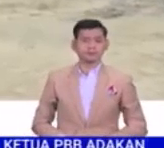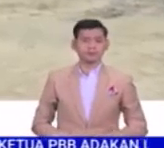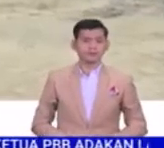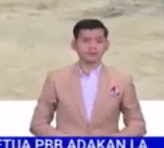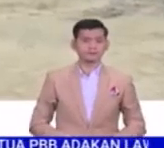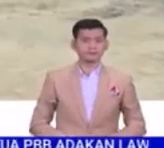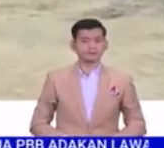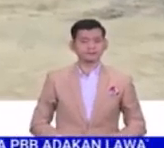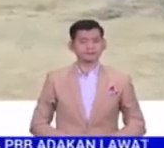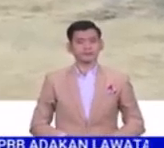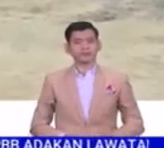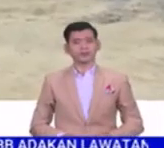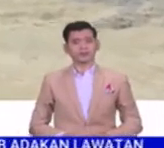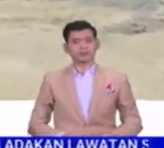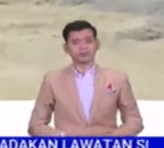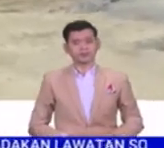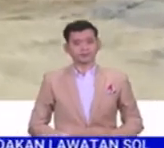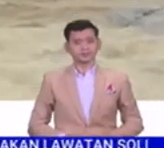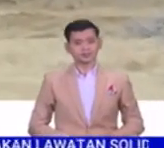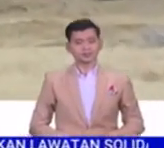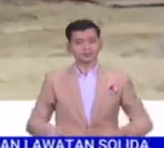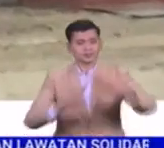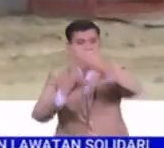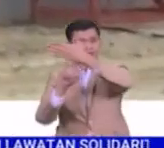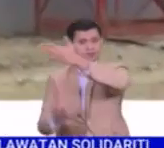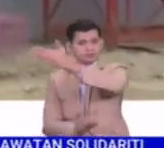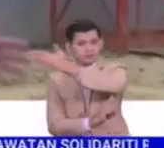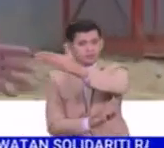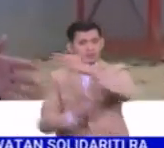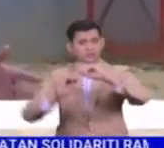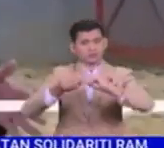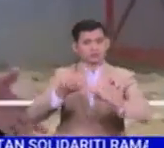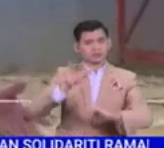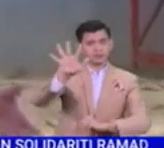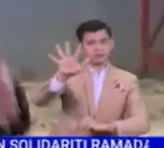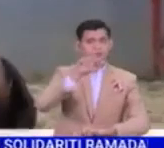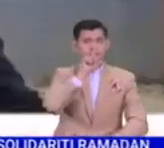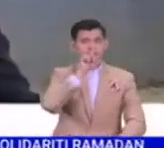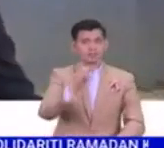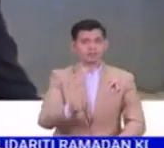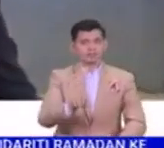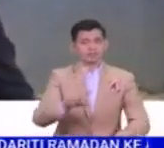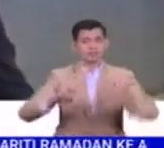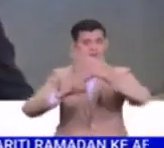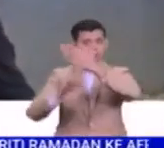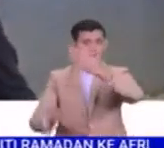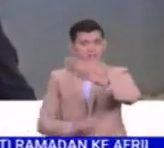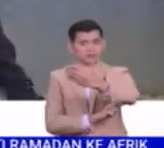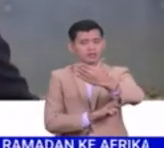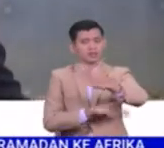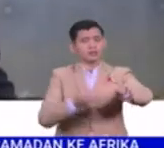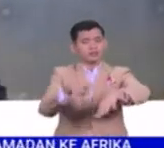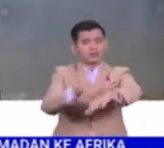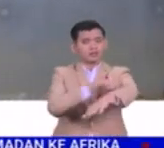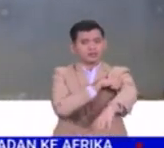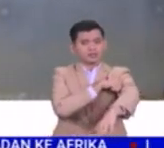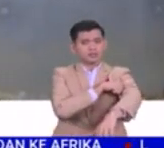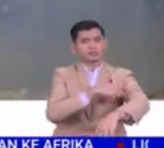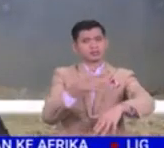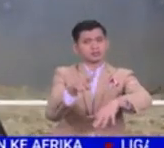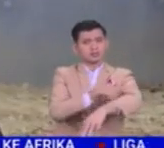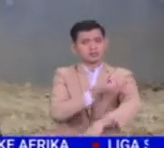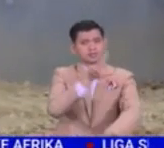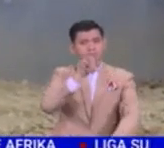Jambatan No. 5. Okey, Jambatan No. 5 yang merupakan kedua terpanjang di Kelantan ini sepanjang